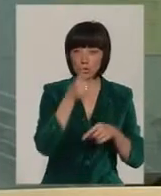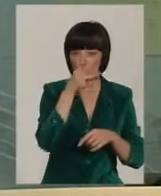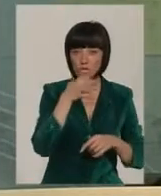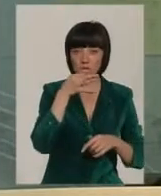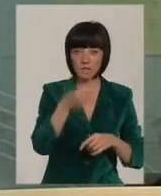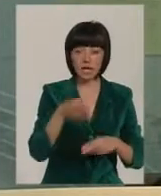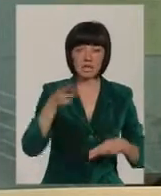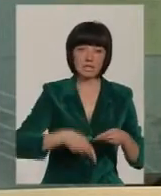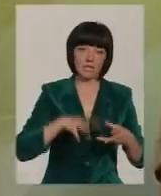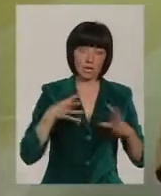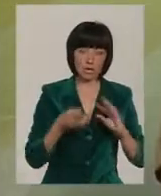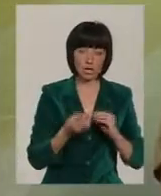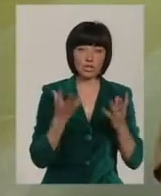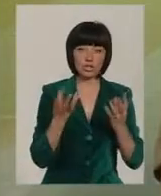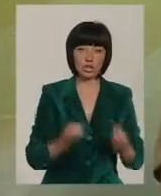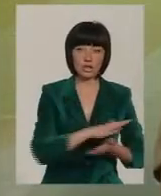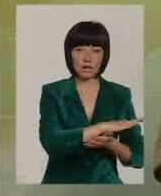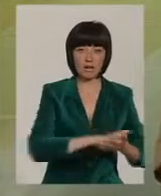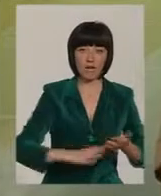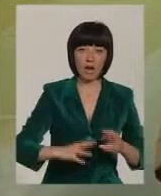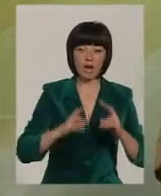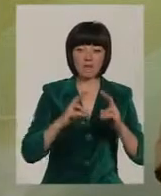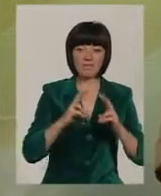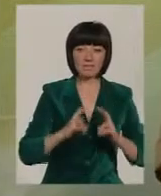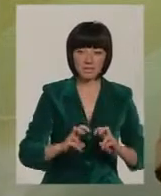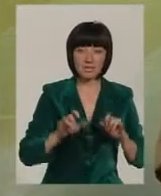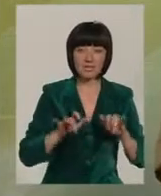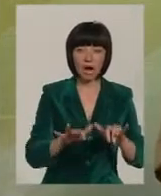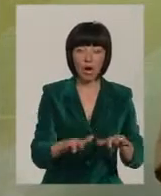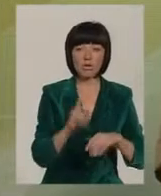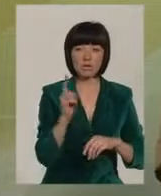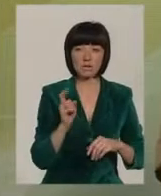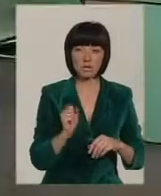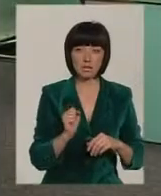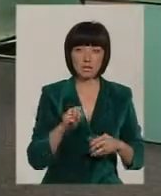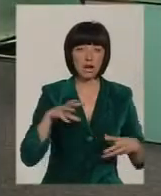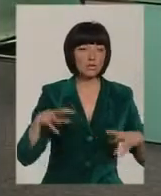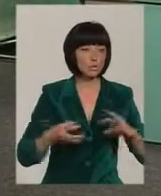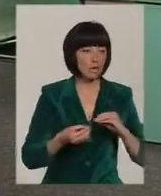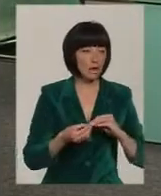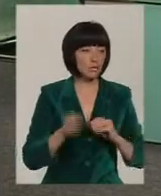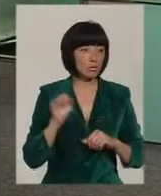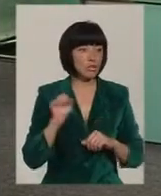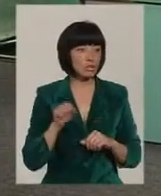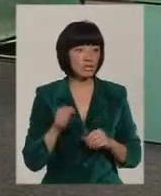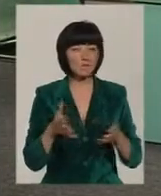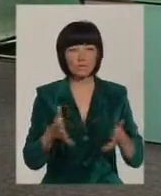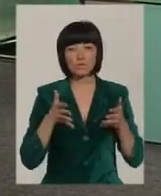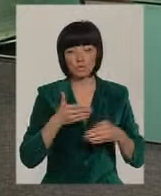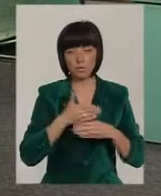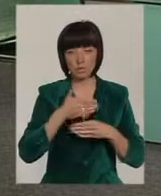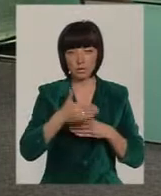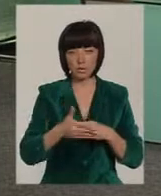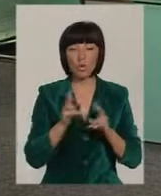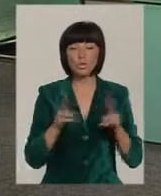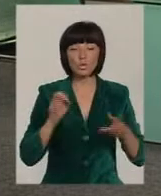стверджувати кінцеві результати, тому що ще триває ряд заходів, за результатами яких ми можливо з'ясуємо, хто